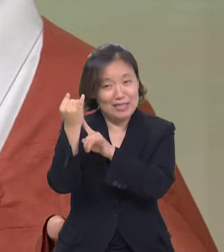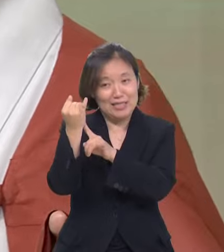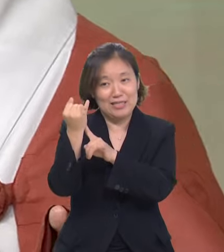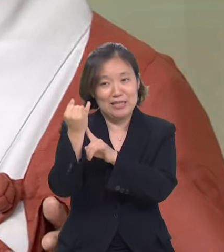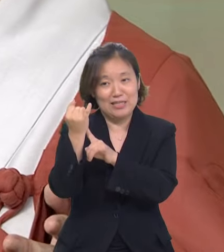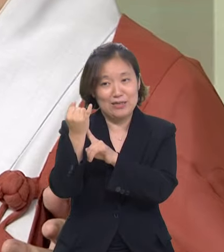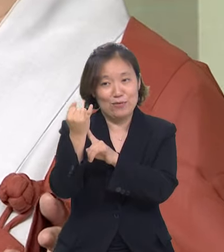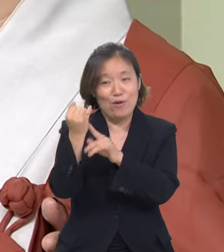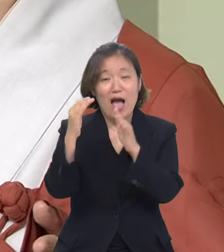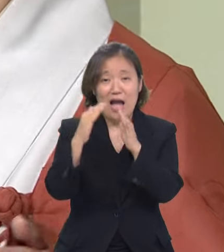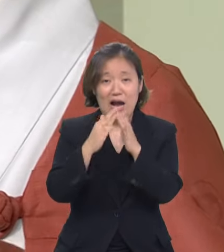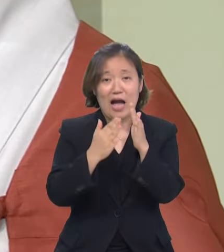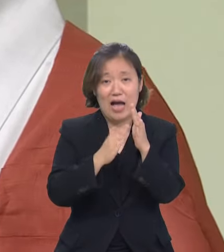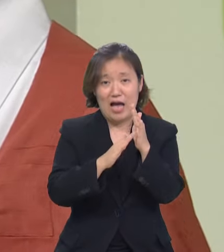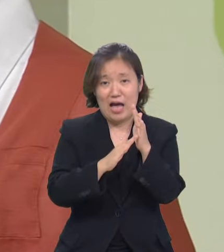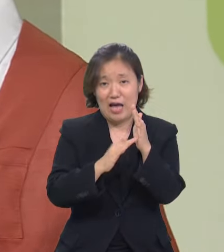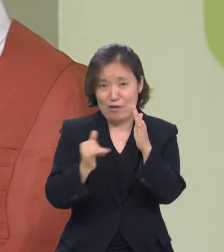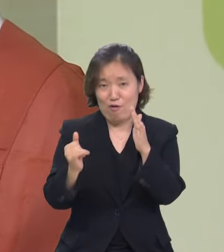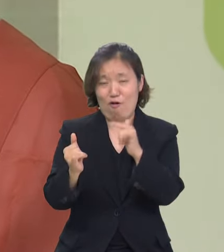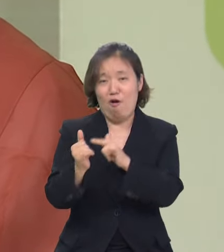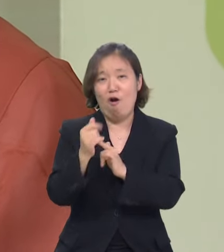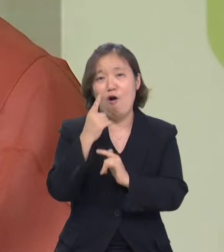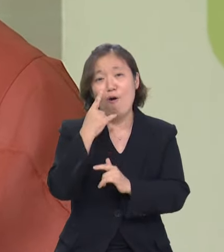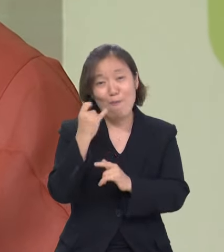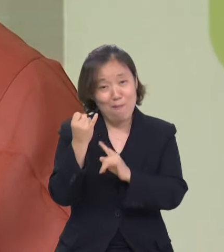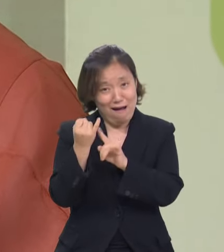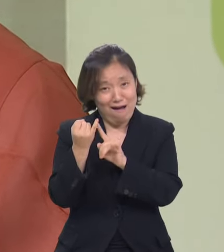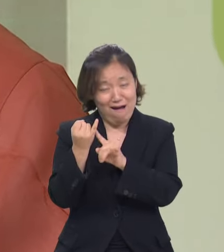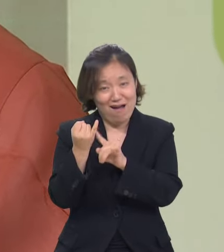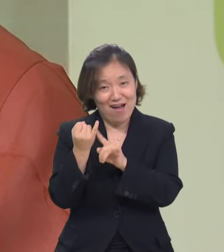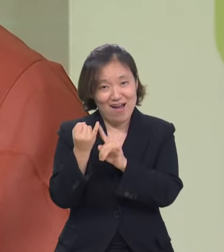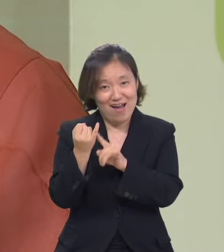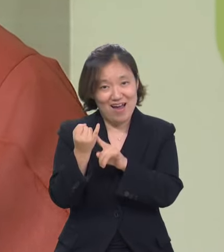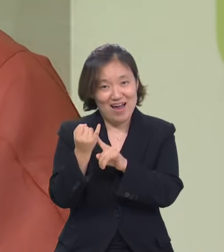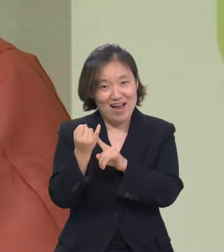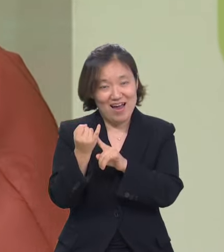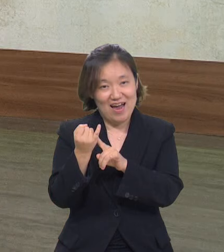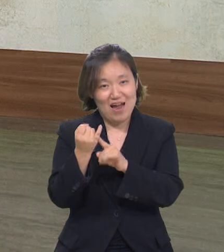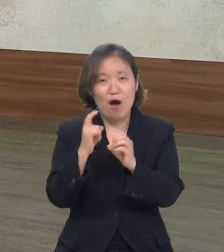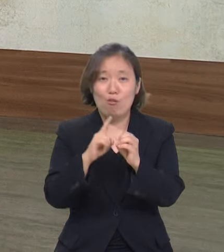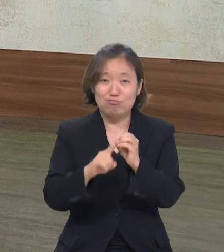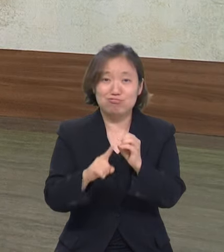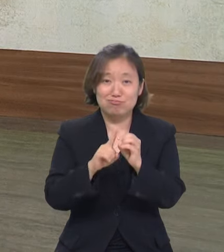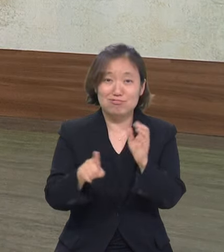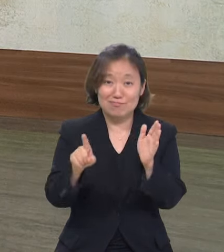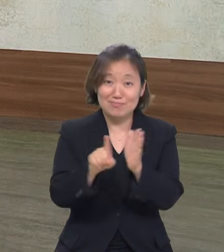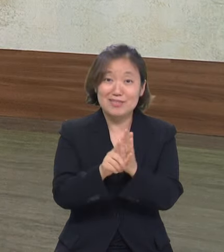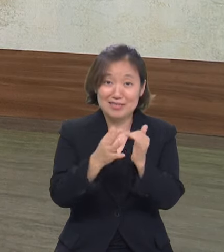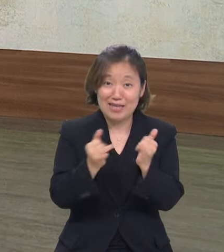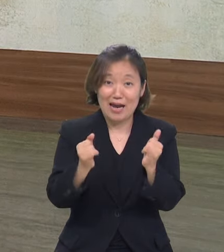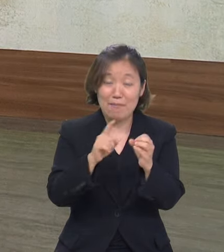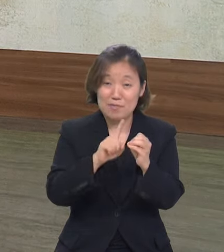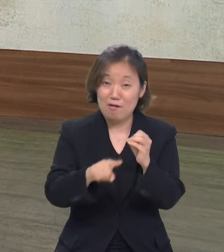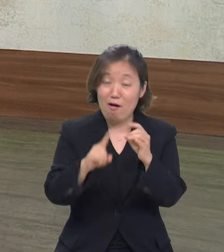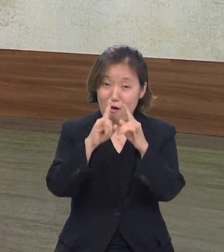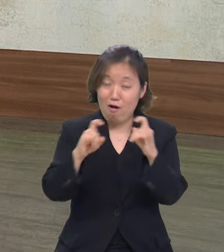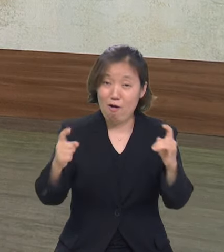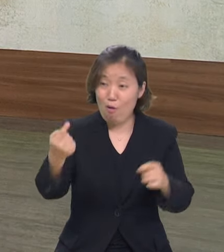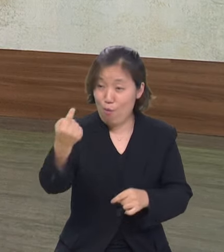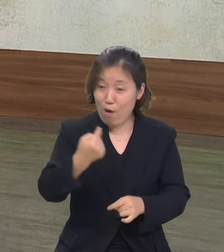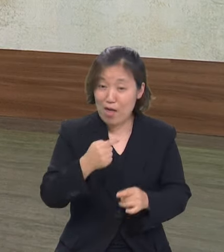보살님들 한 가정에 어머니가 되는 그런 불자님들은 절에 오면 당연히